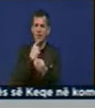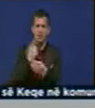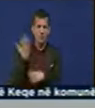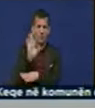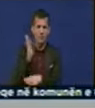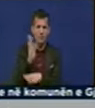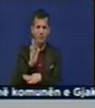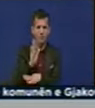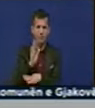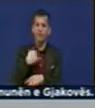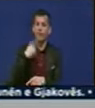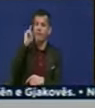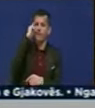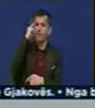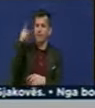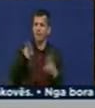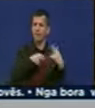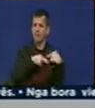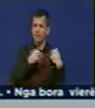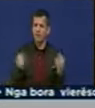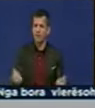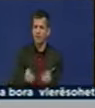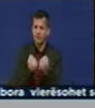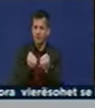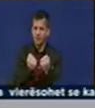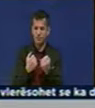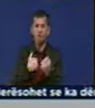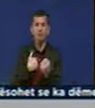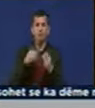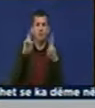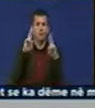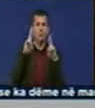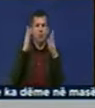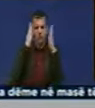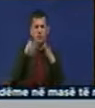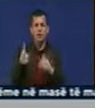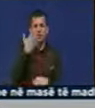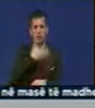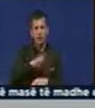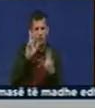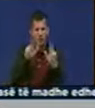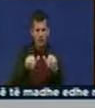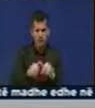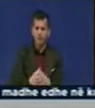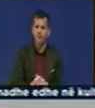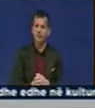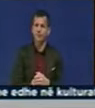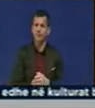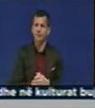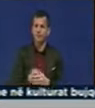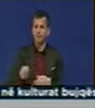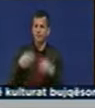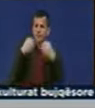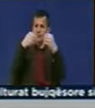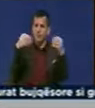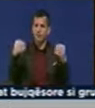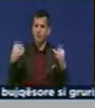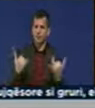juve pa dyshim që e keni një detyrë të vështirë, por jam e bindur që e kryeni me shumë sukses. Fjallën e merë,